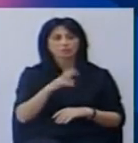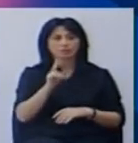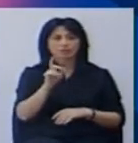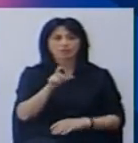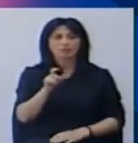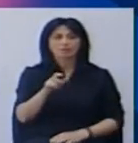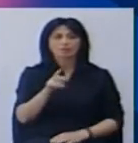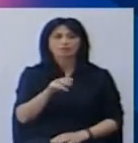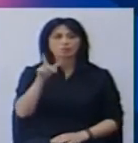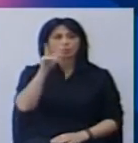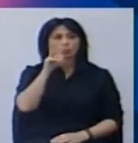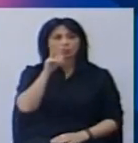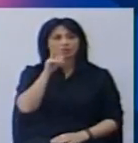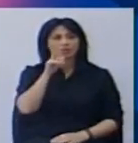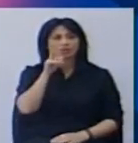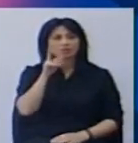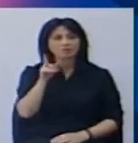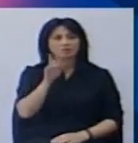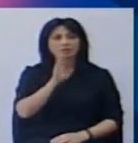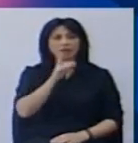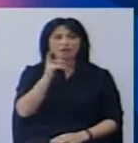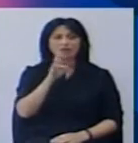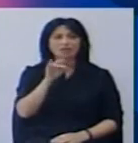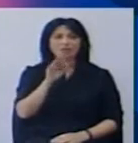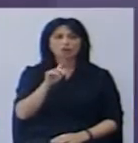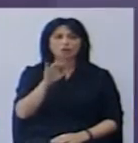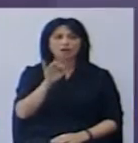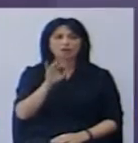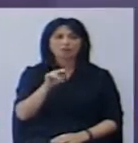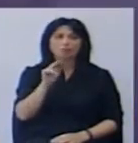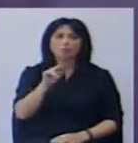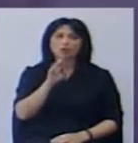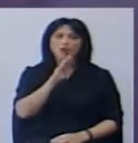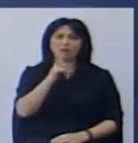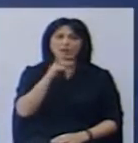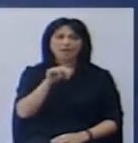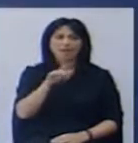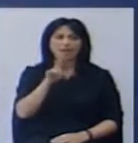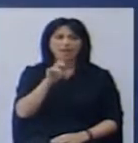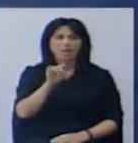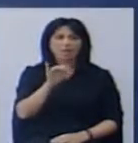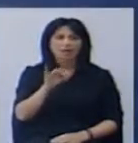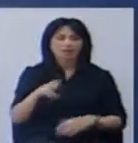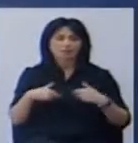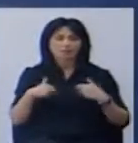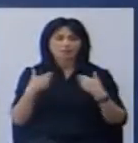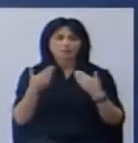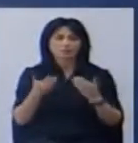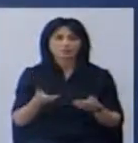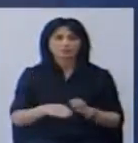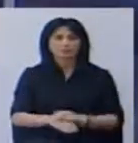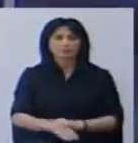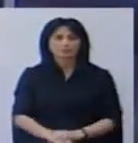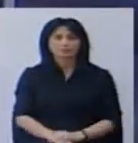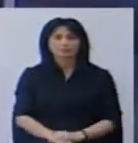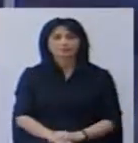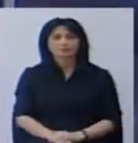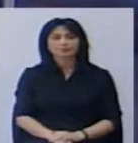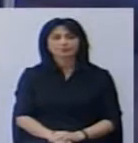კანდიდატებს ქუთაისში ქალბატონი ნატო ქათამაძე და ფოთში ქალბატონი ლელა ებრალიძე მოგესალმებით მოგესალმებით